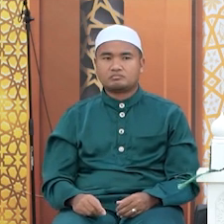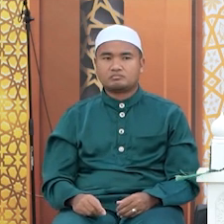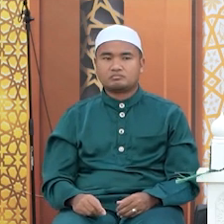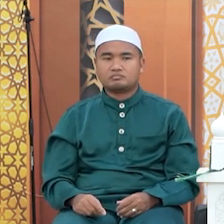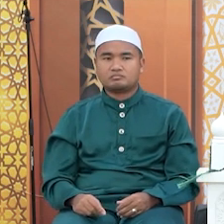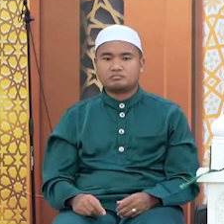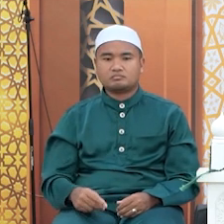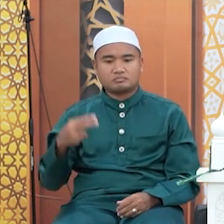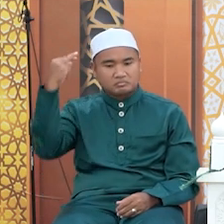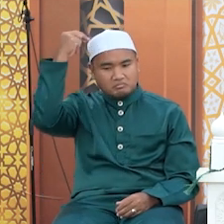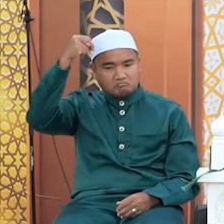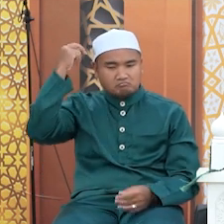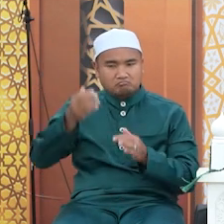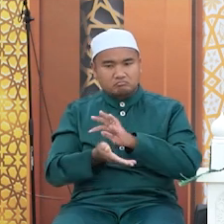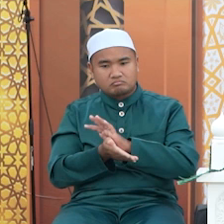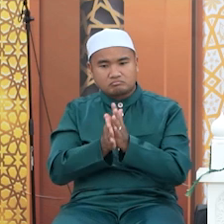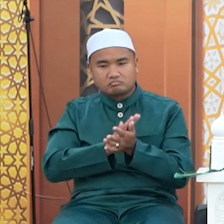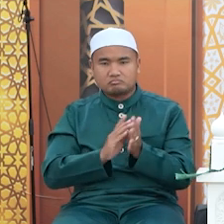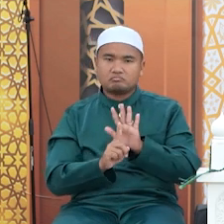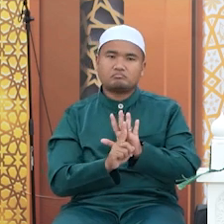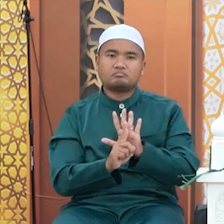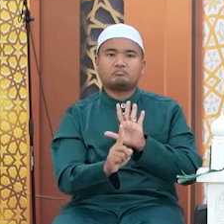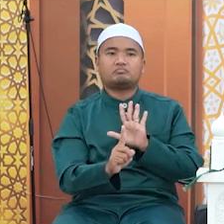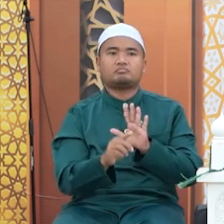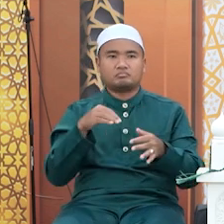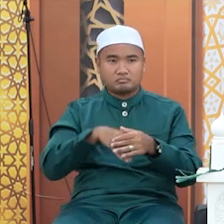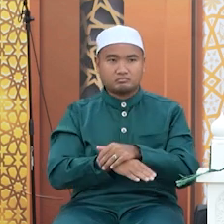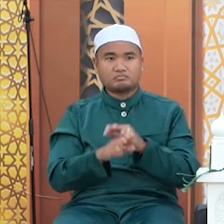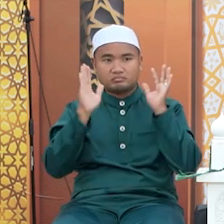Nabi li semayang, Nabi jangan, Nabi tak jadi tu makmum, jadi imam.